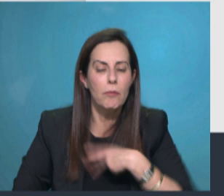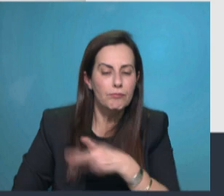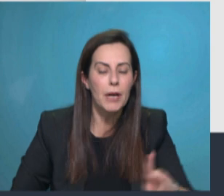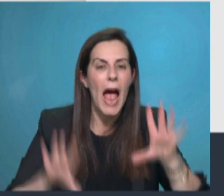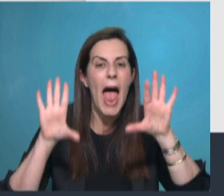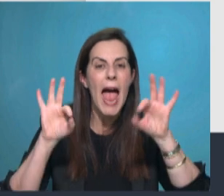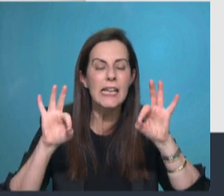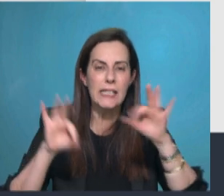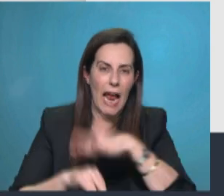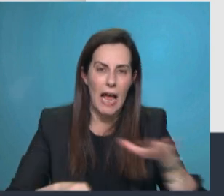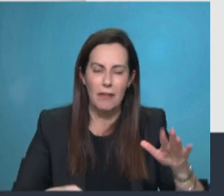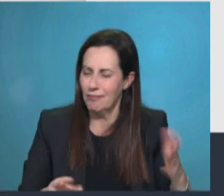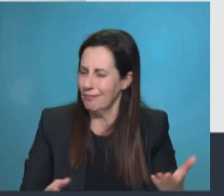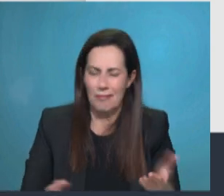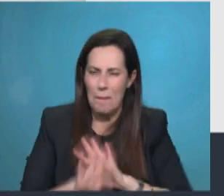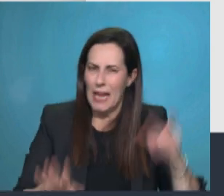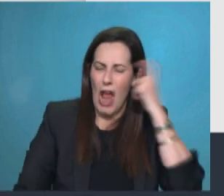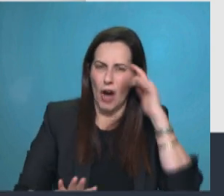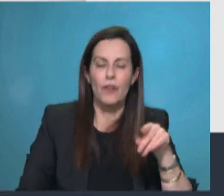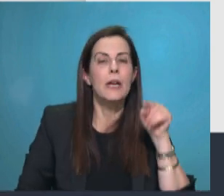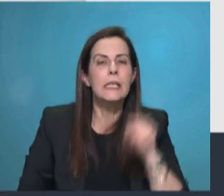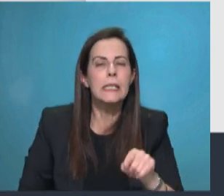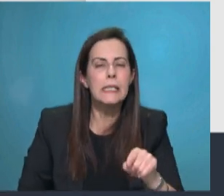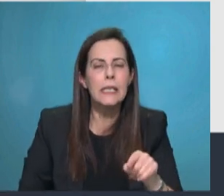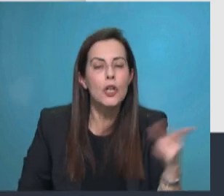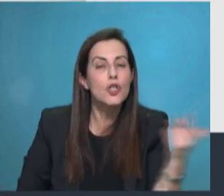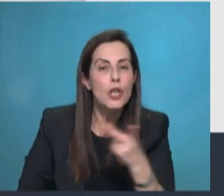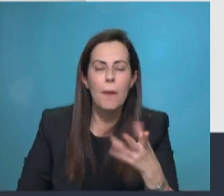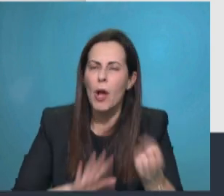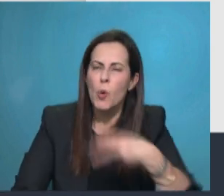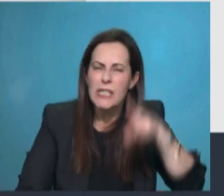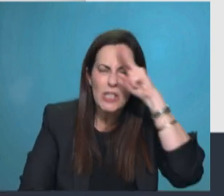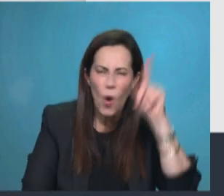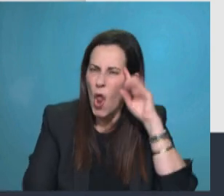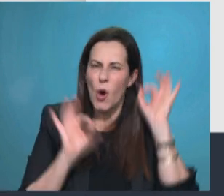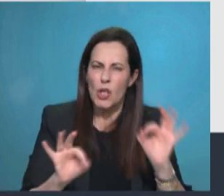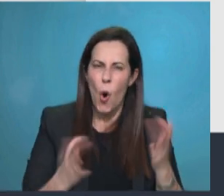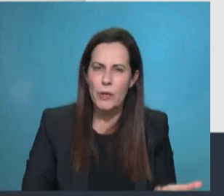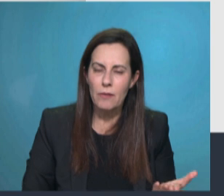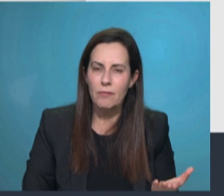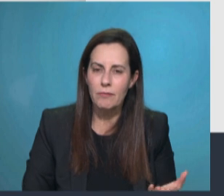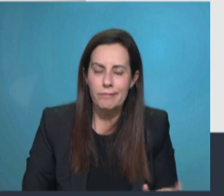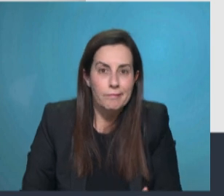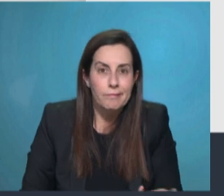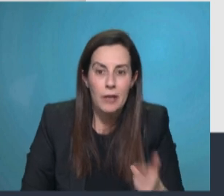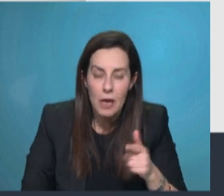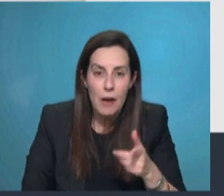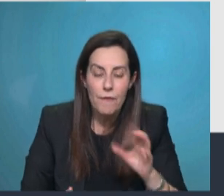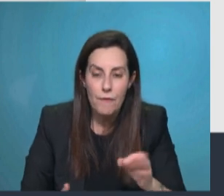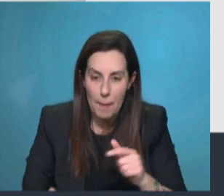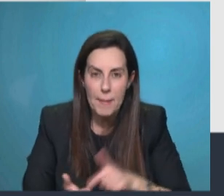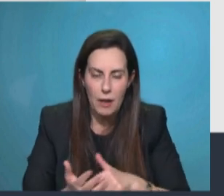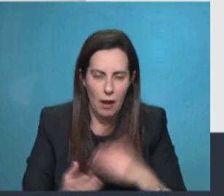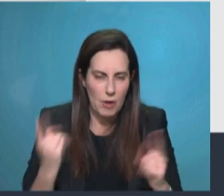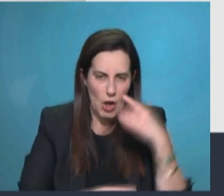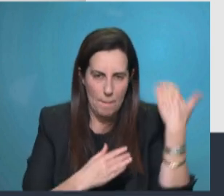מחברי הקבוצה בקלות דעת, וזאת בכך שהשניים נטלו סיכון בלתי סביר לאפשרות גרימת התוצאות